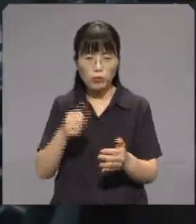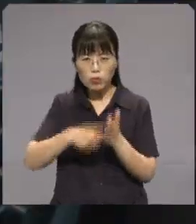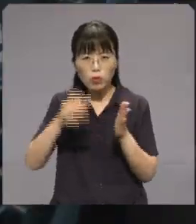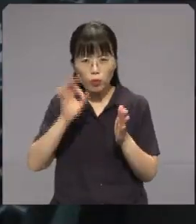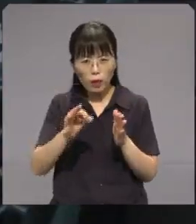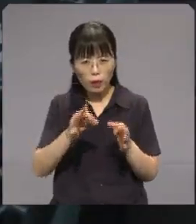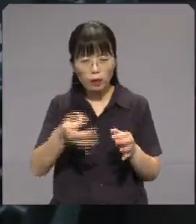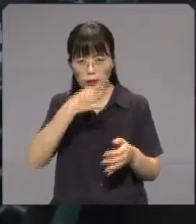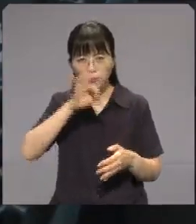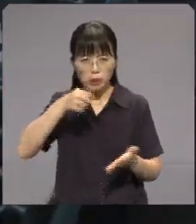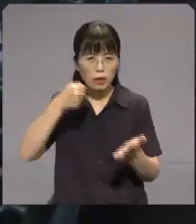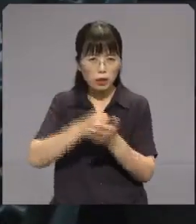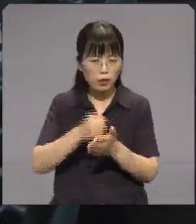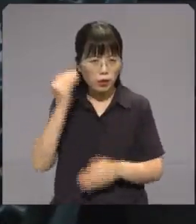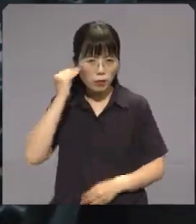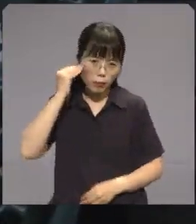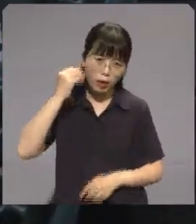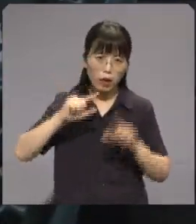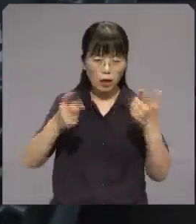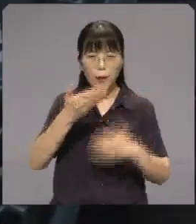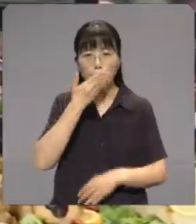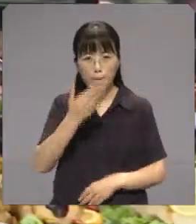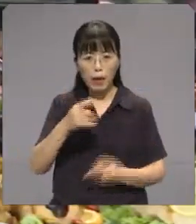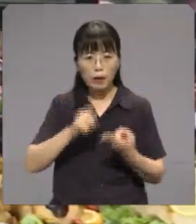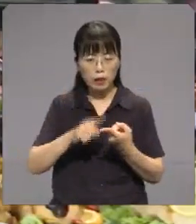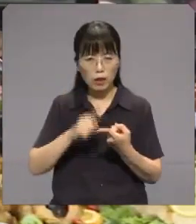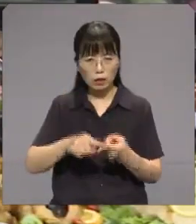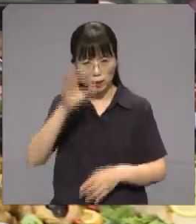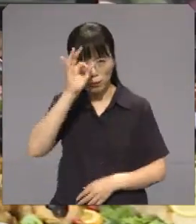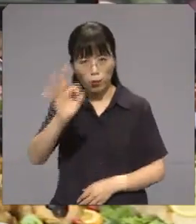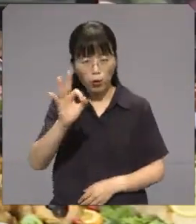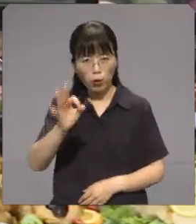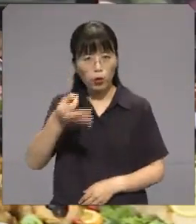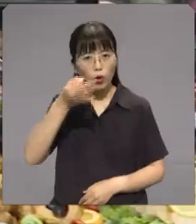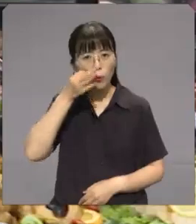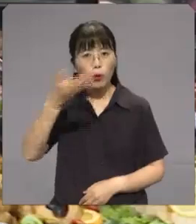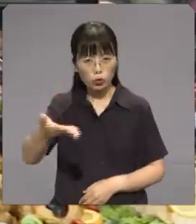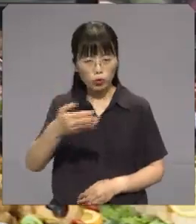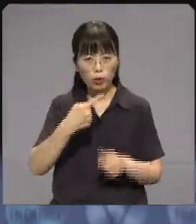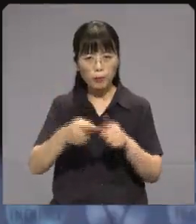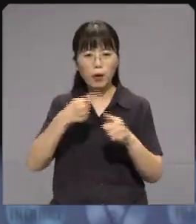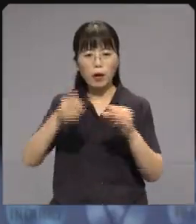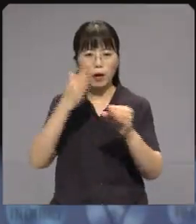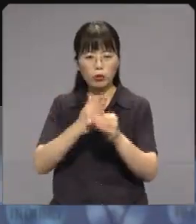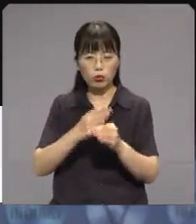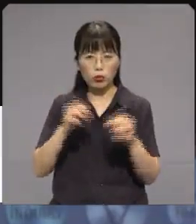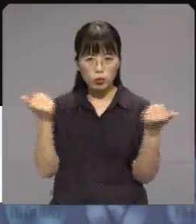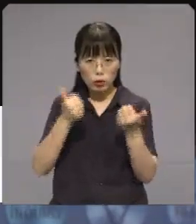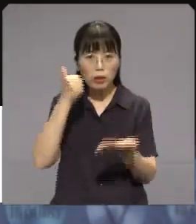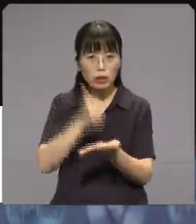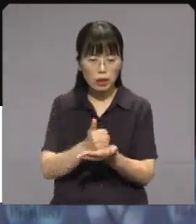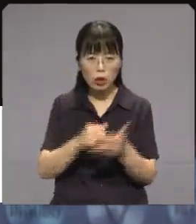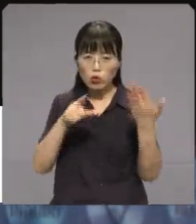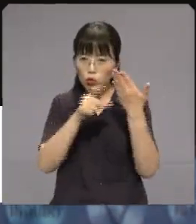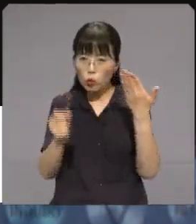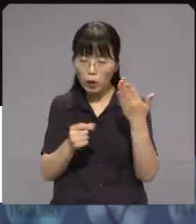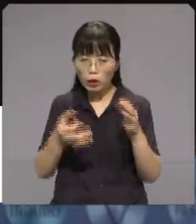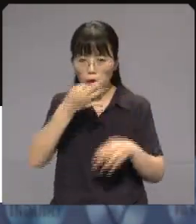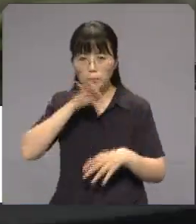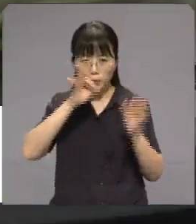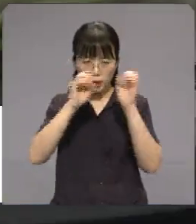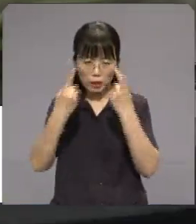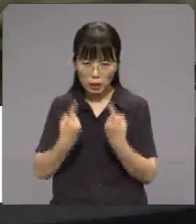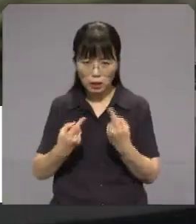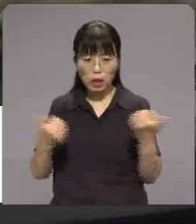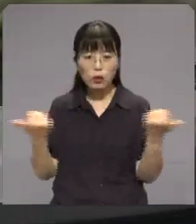더 이상 금리 결정이 장애물이 아닐 수 있다는 점을 시사한 것이라고 평가했습니다 파월 의장은이면 9월 금이나